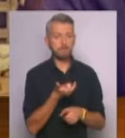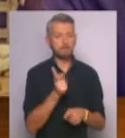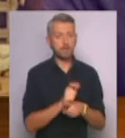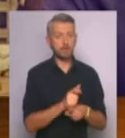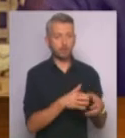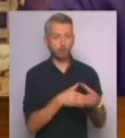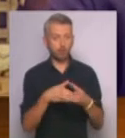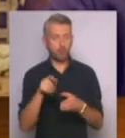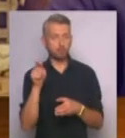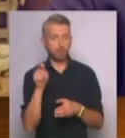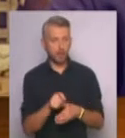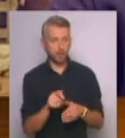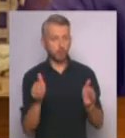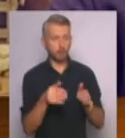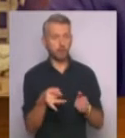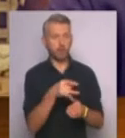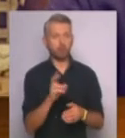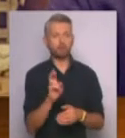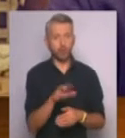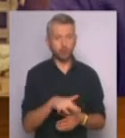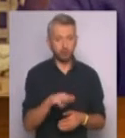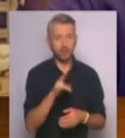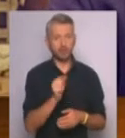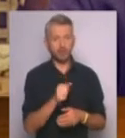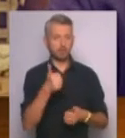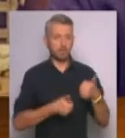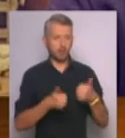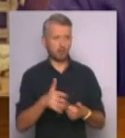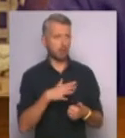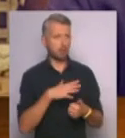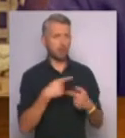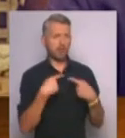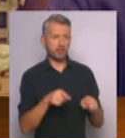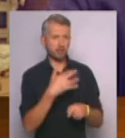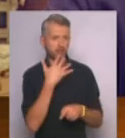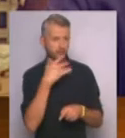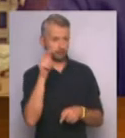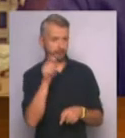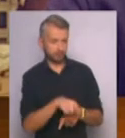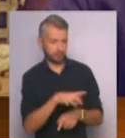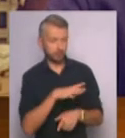переїхало саме в мікрорайон Бортничі на змагання. Були з інших країн команди.